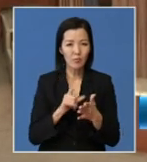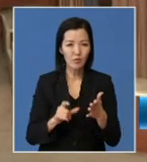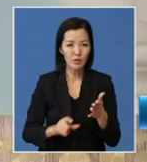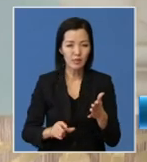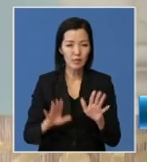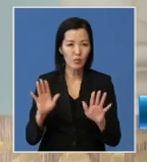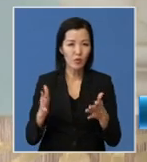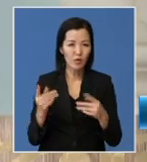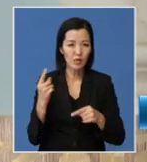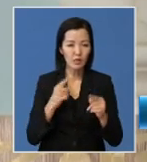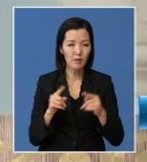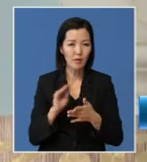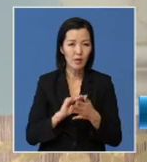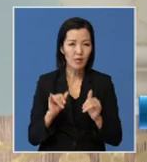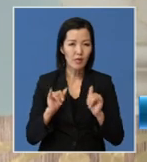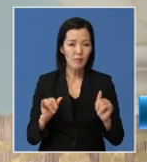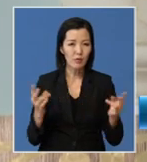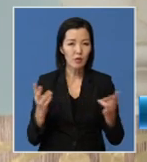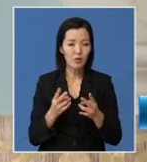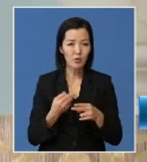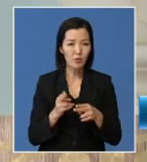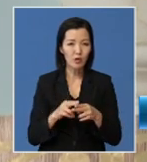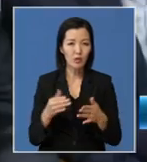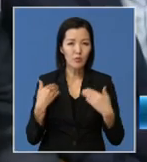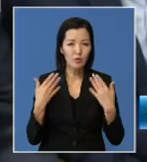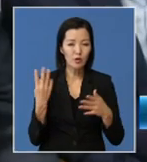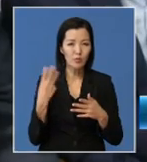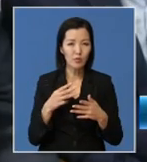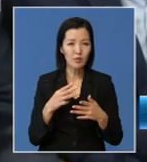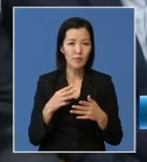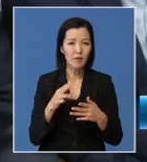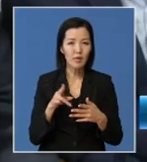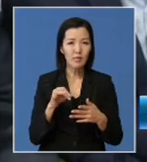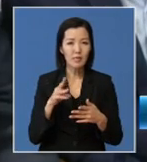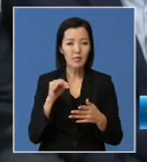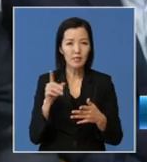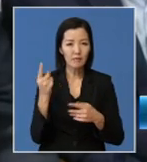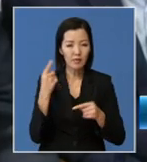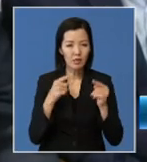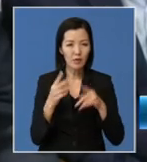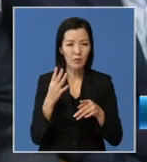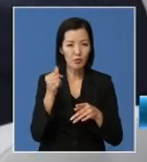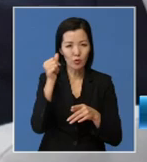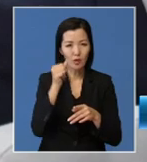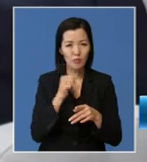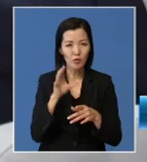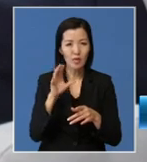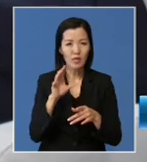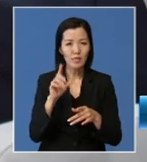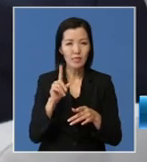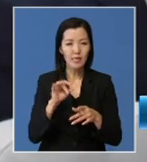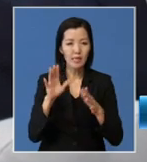шытырман оқиғалы шығармалар жанрын дамыту болып отыр. Сондықтан ұсынылған 30-дан астам детективтік шығарма 4 ай бойы заң газетінде